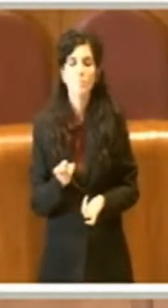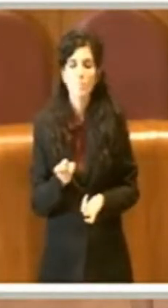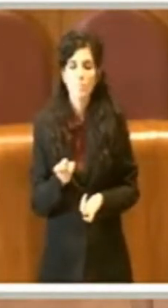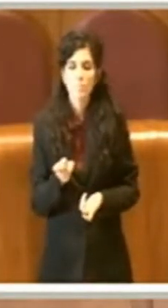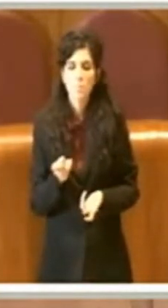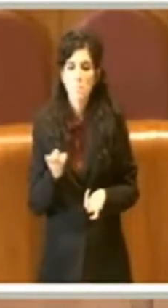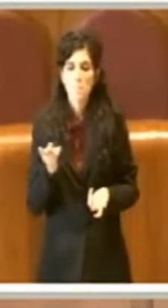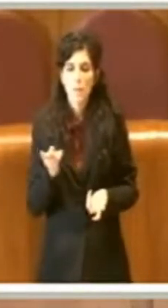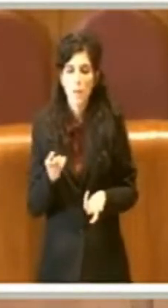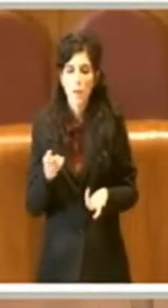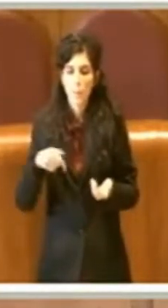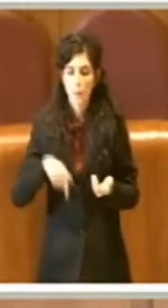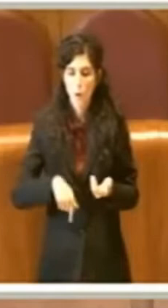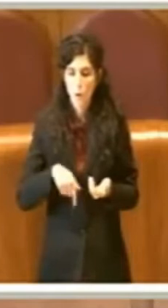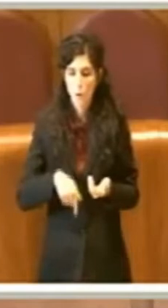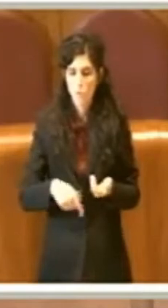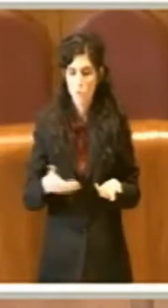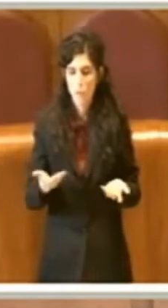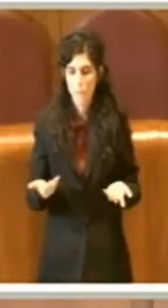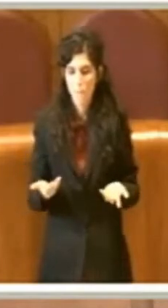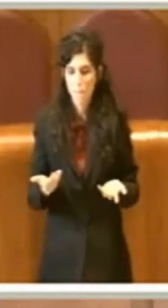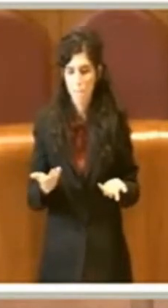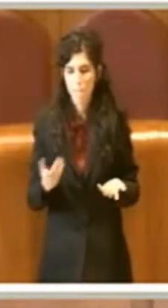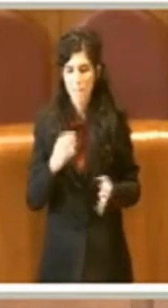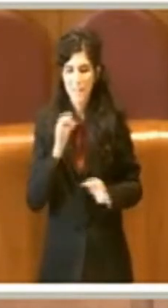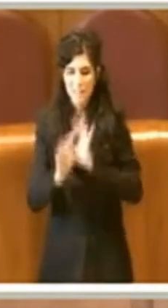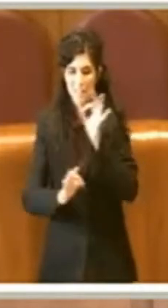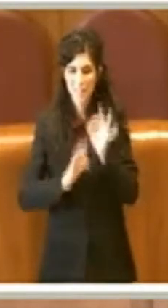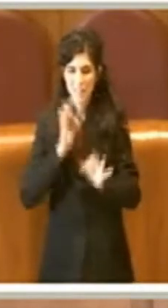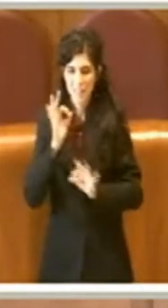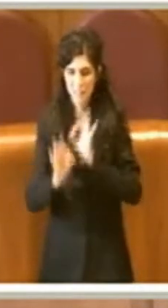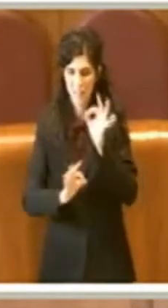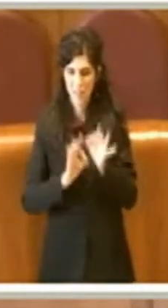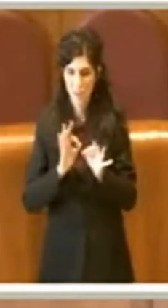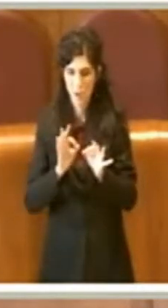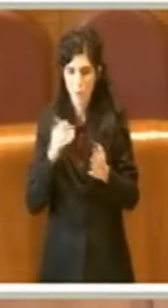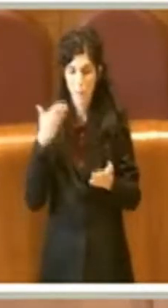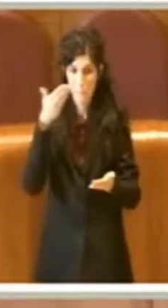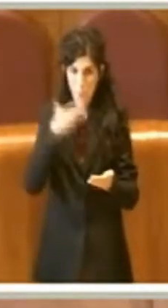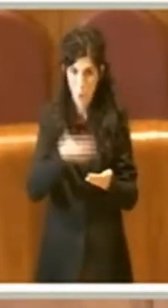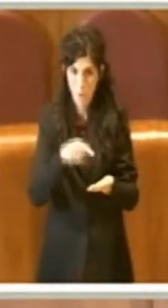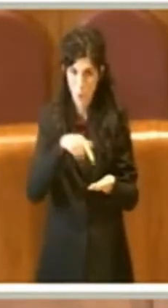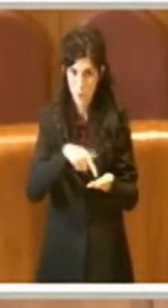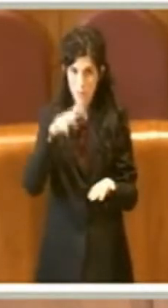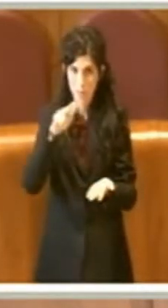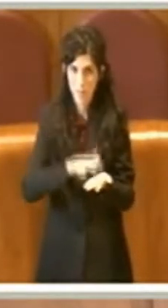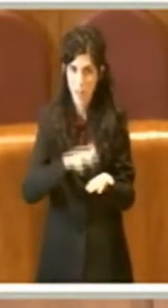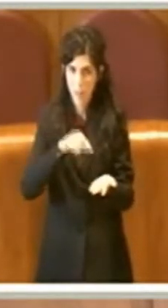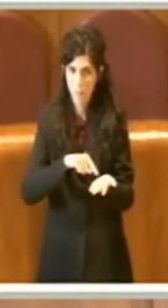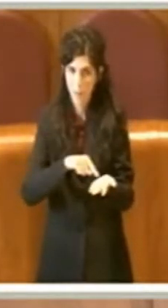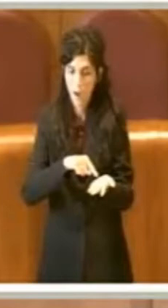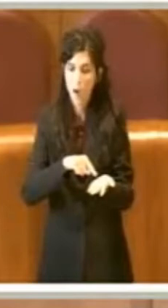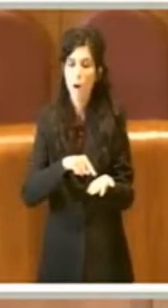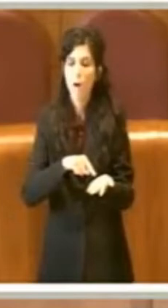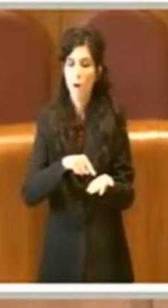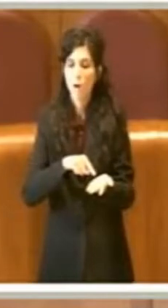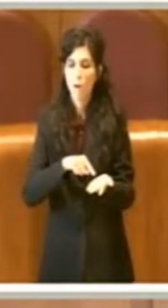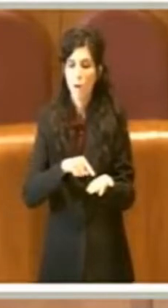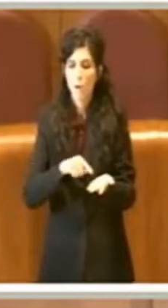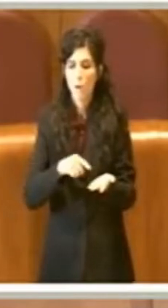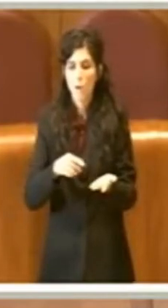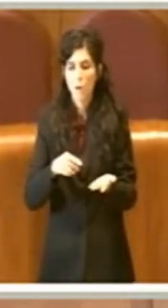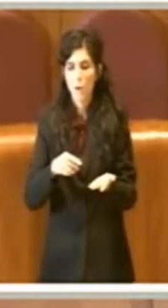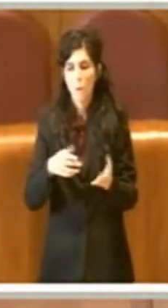lo stato il senso la ratio sottesa a questa proposta di deliberazione è quella appunto